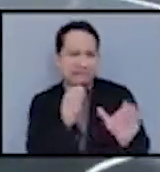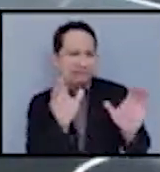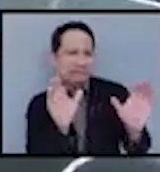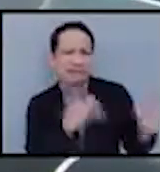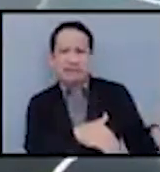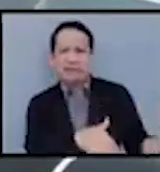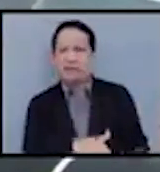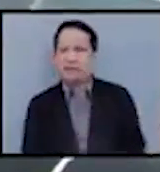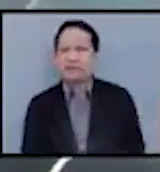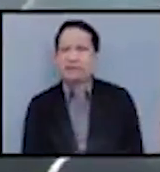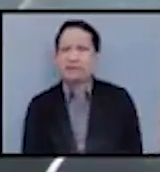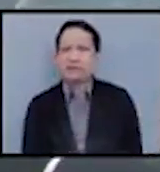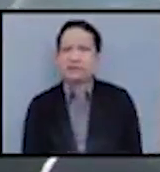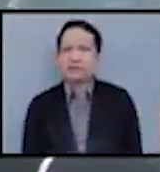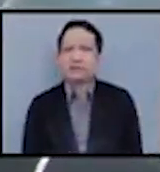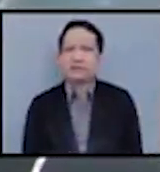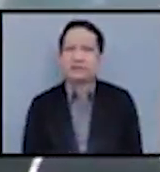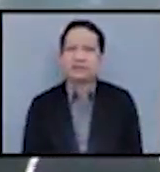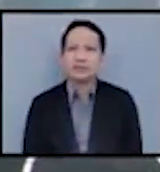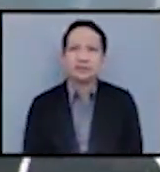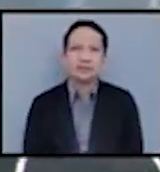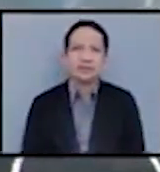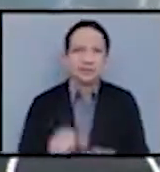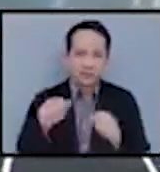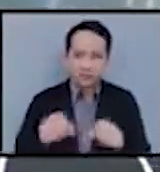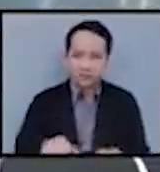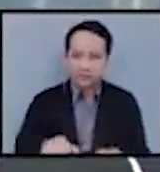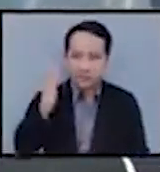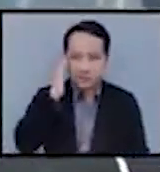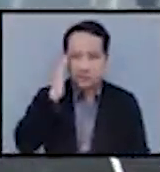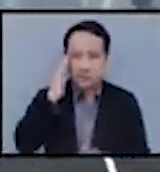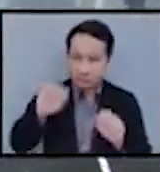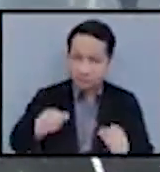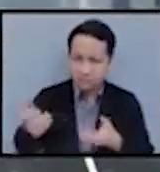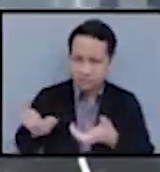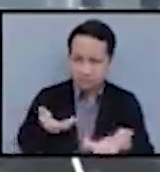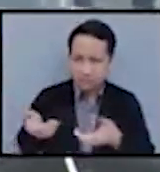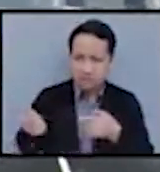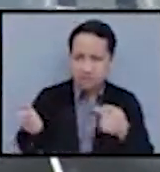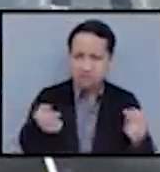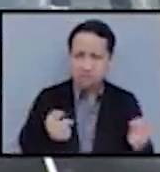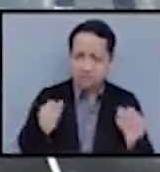naway, pwede ba nating pag-usapan na